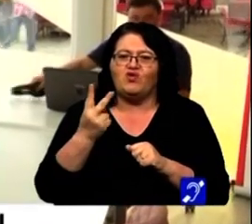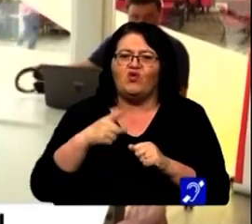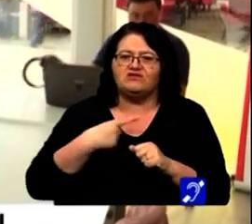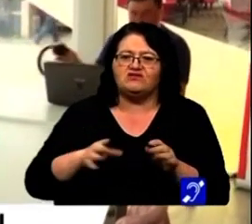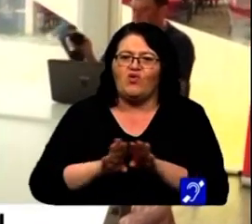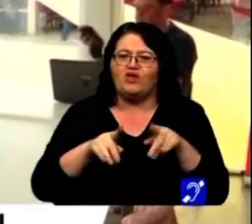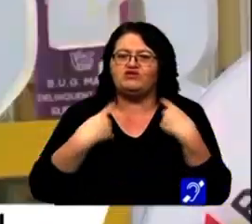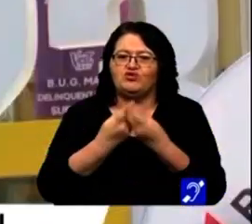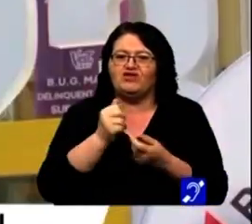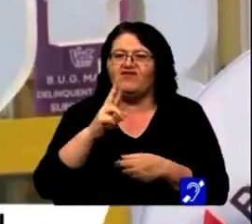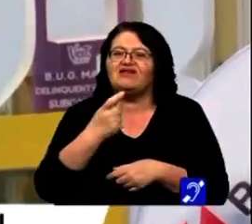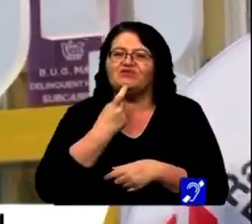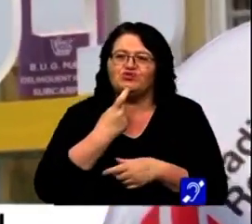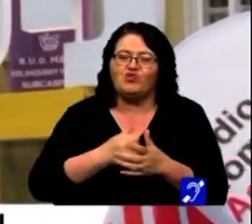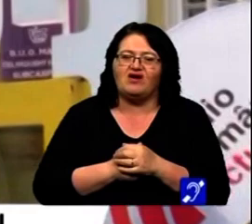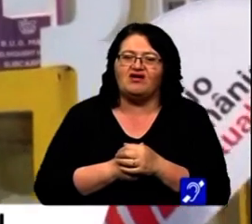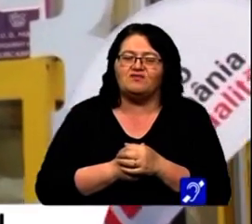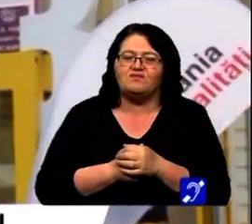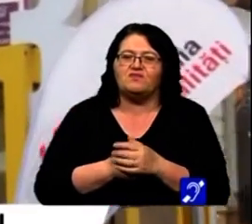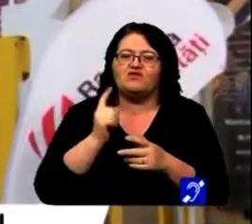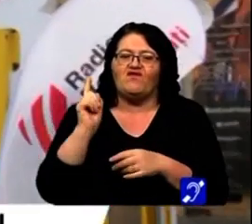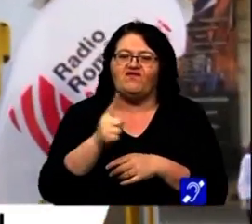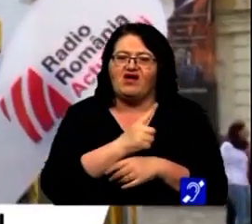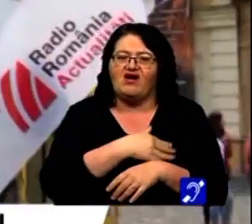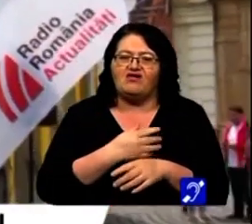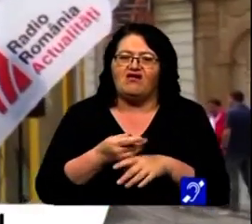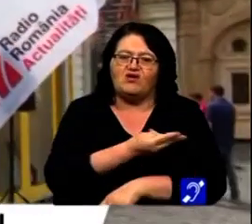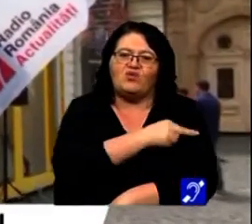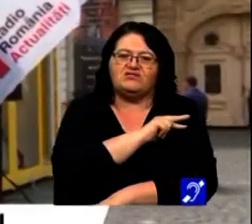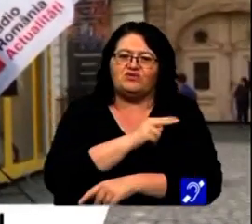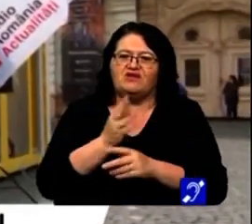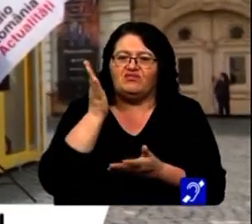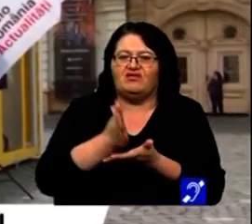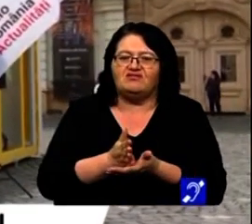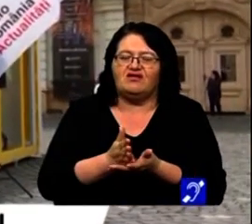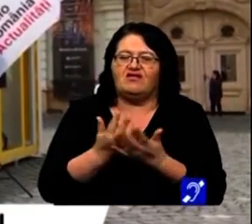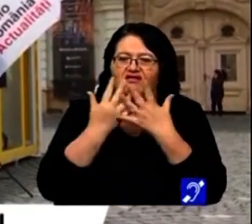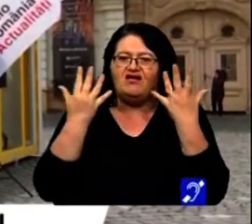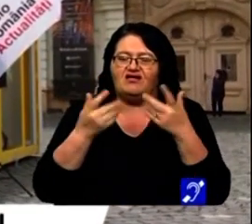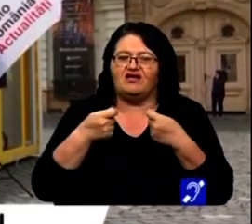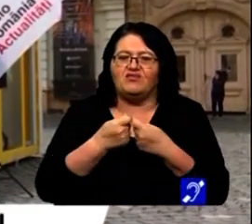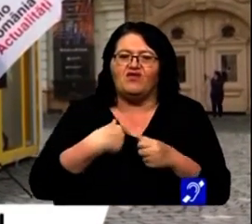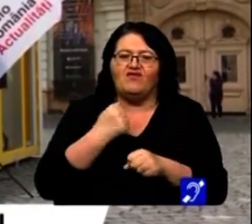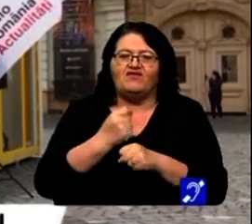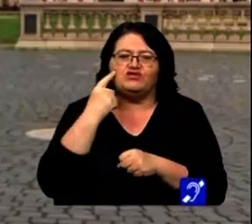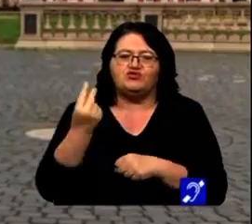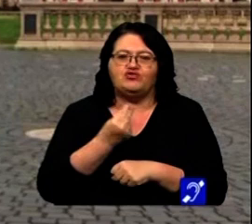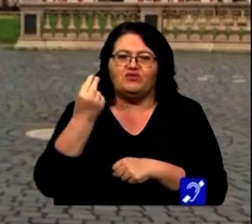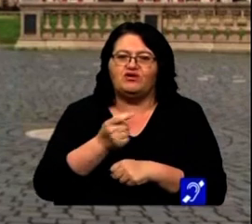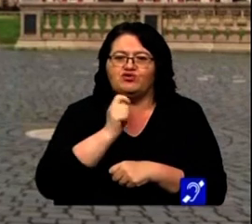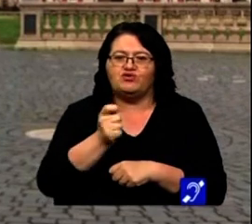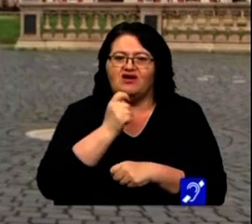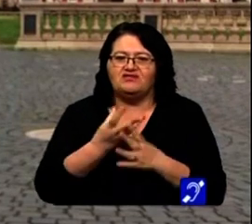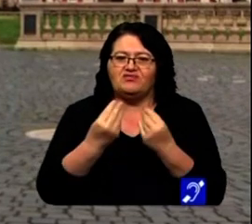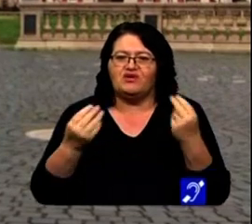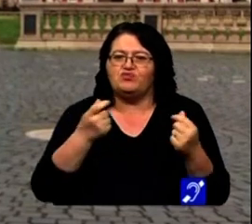ele colegii noștri de la TVR Timișoara, iar fiecare are un rol bine stabilit în echipă. Eu voi face ce știu cel mai bine, sunt jurnalist